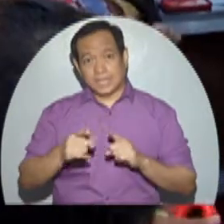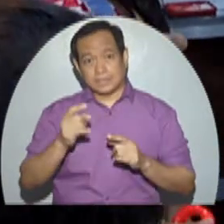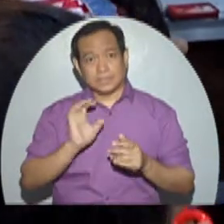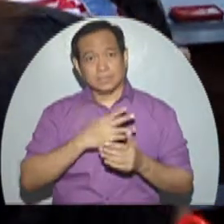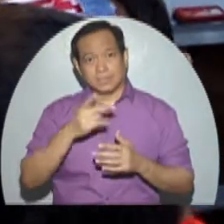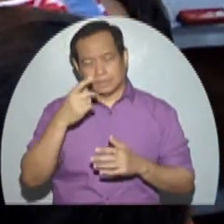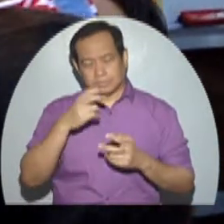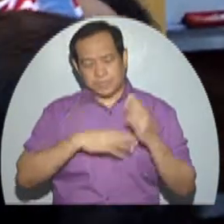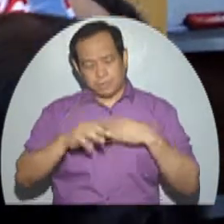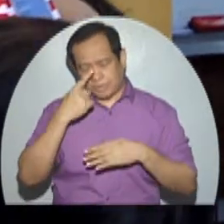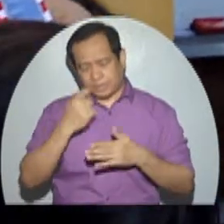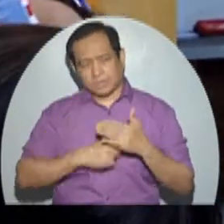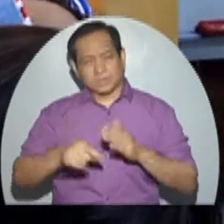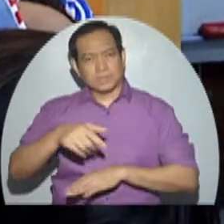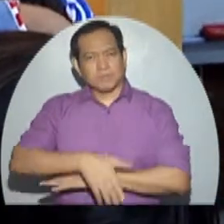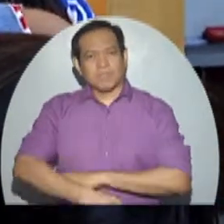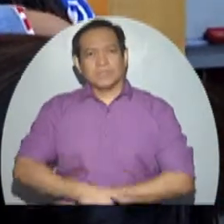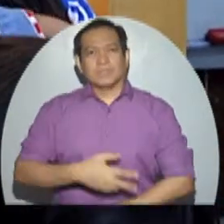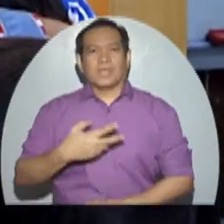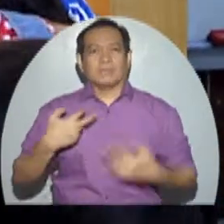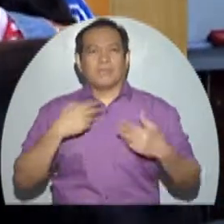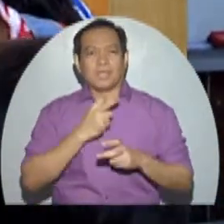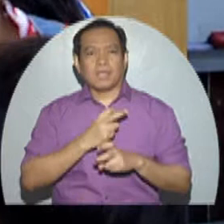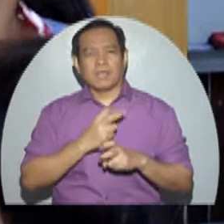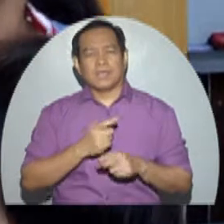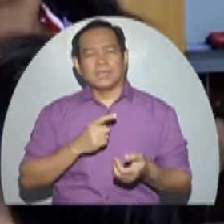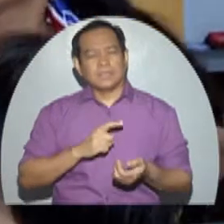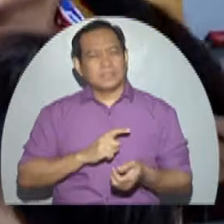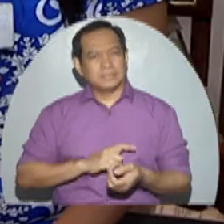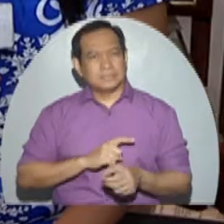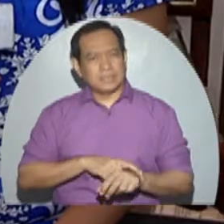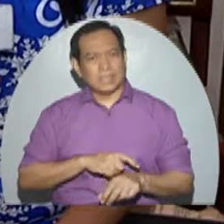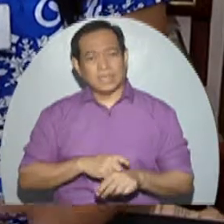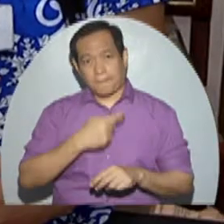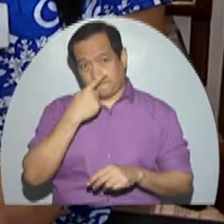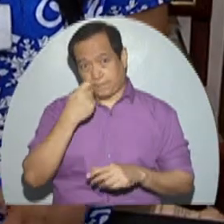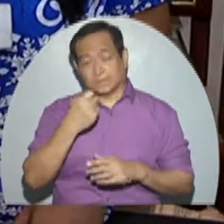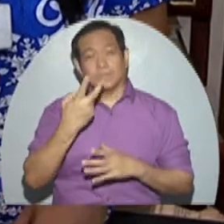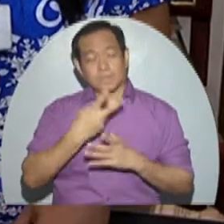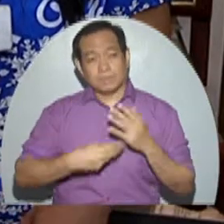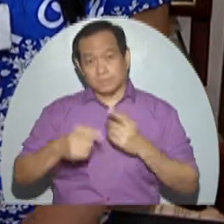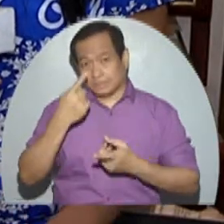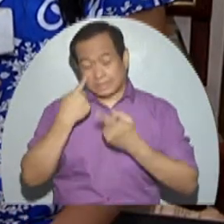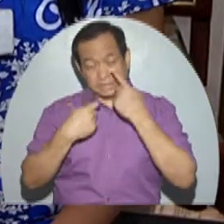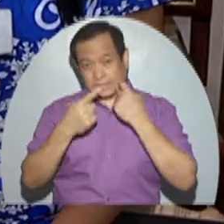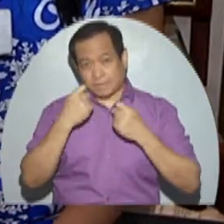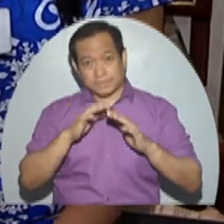natin. Kasi alam niyo kayo na madaling araw. Nahirap na hirap ko siya. Sabi ko, kasi nag-iyakan na hindi kami.